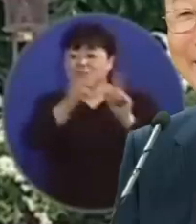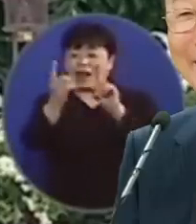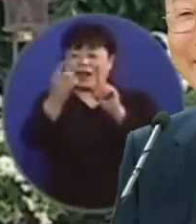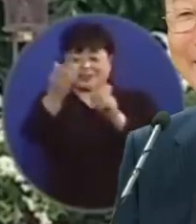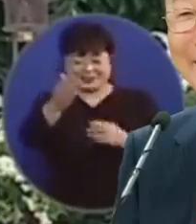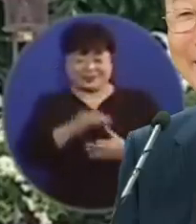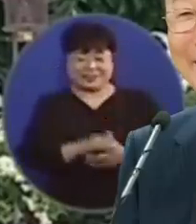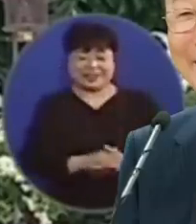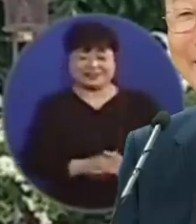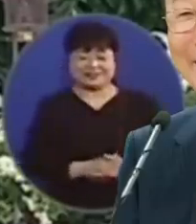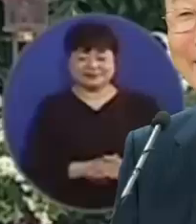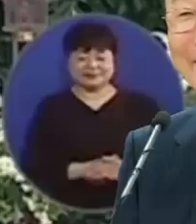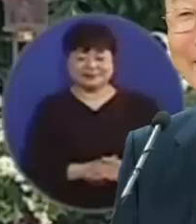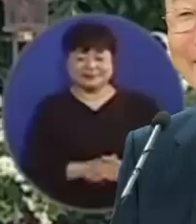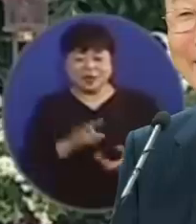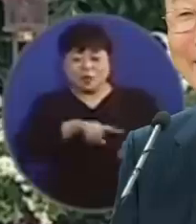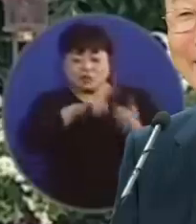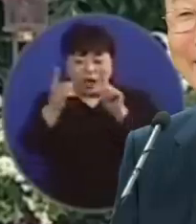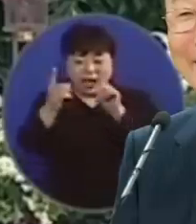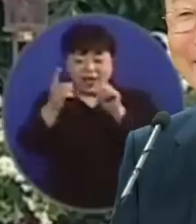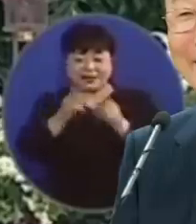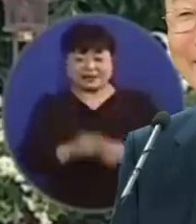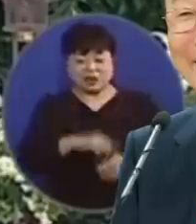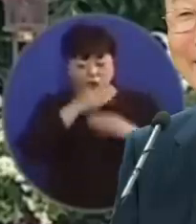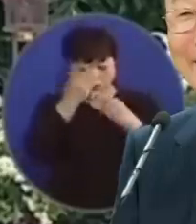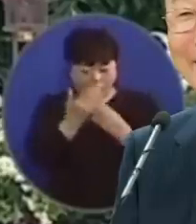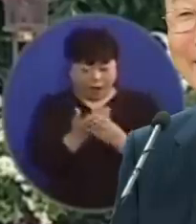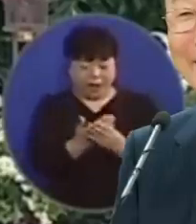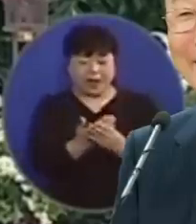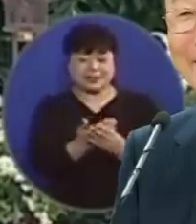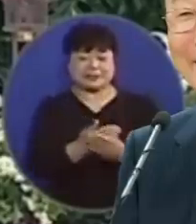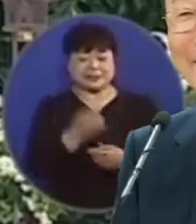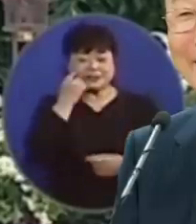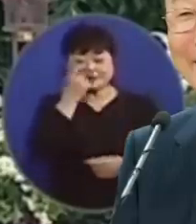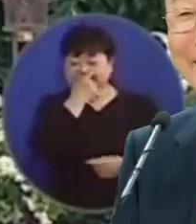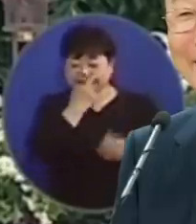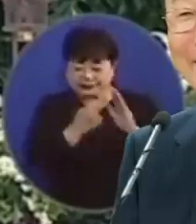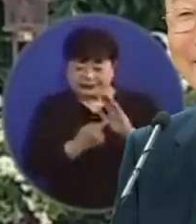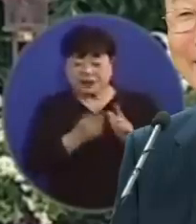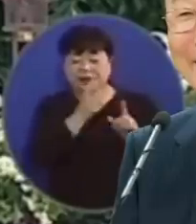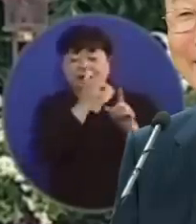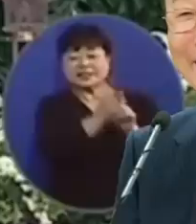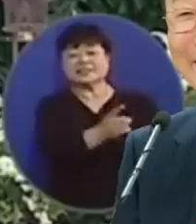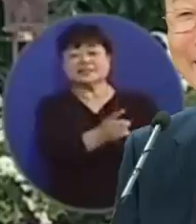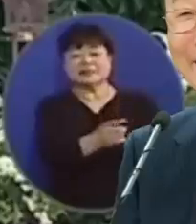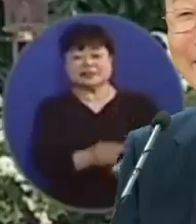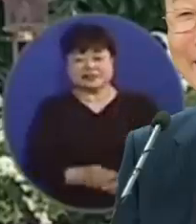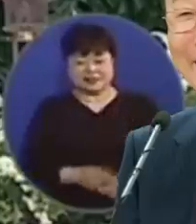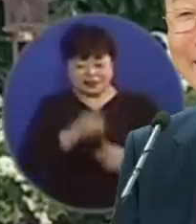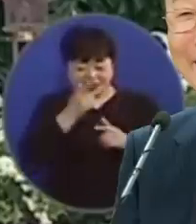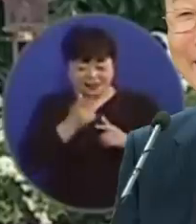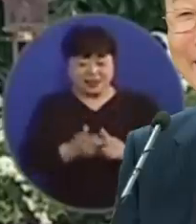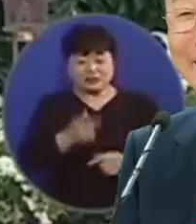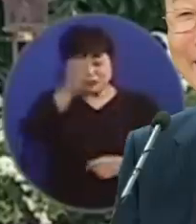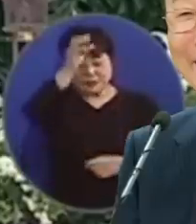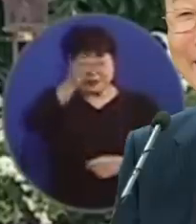것입니다. 부활은 완전히 이겼다는 증거가 되는 것입니다. 예수님은 십자가에 달리실 때